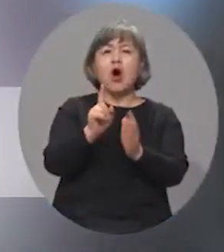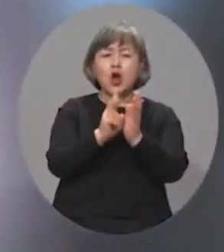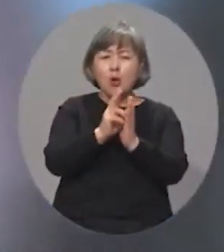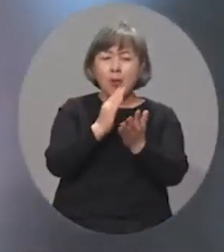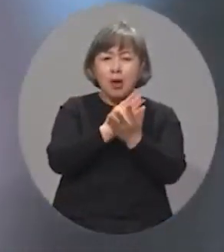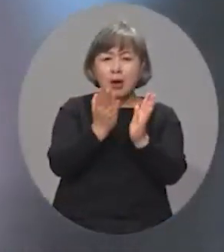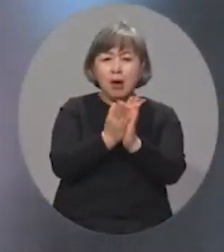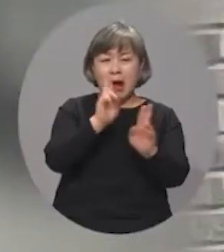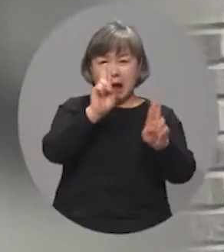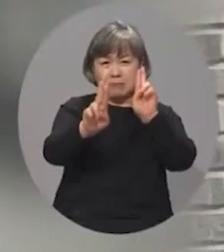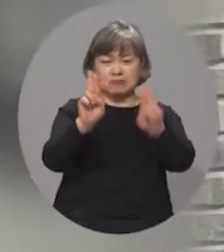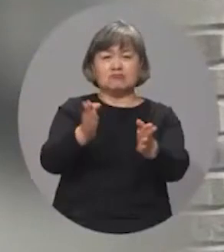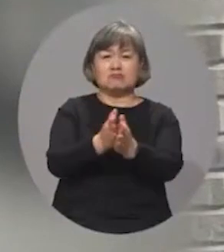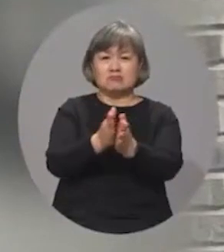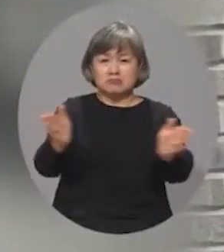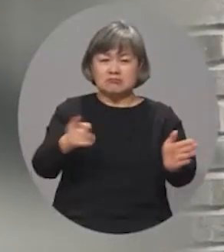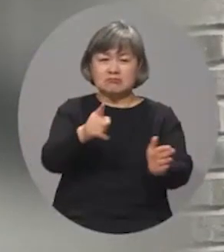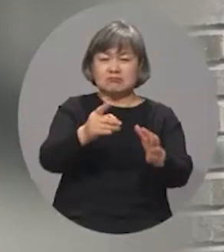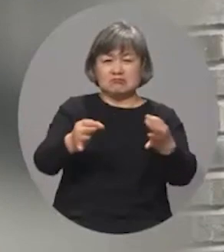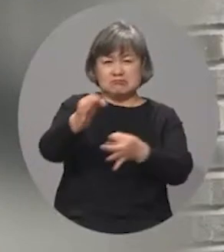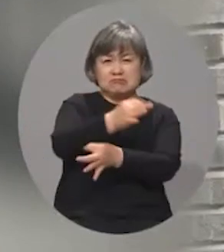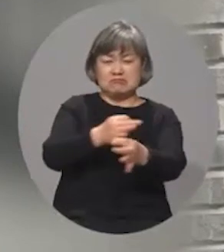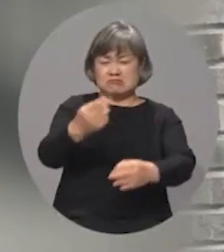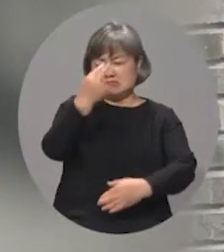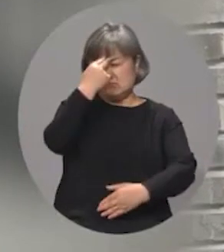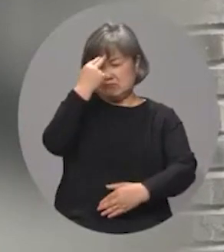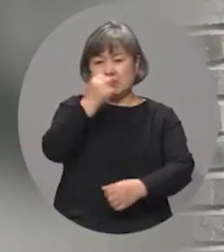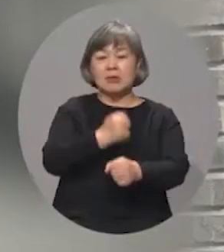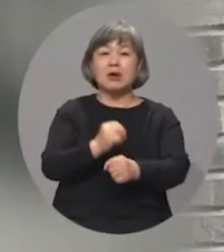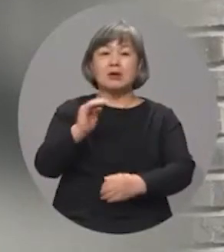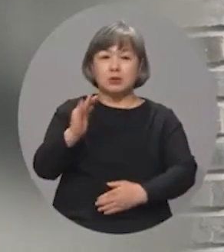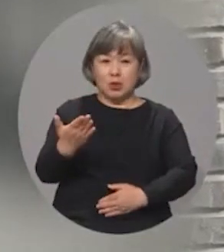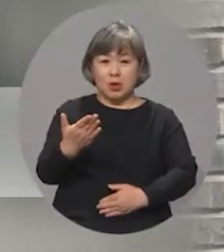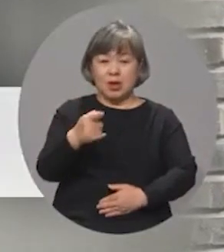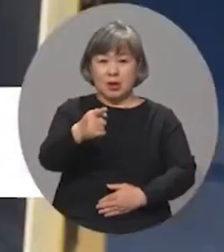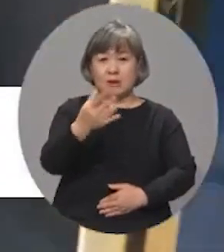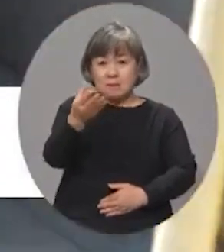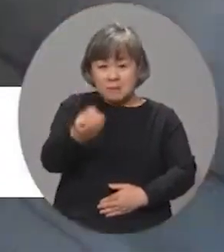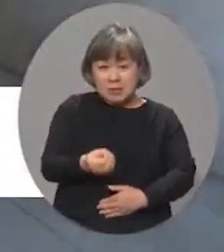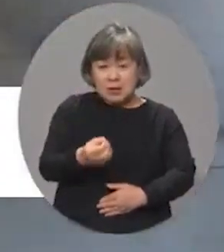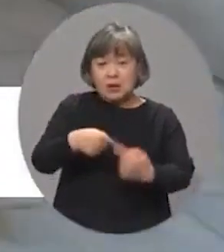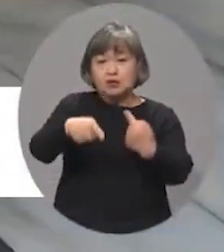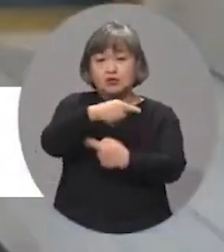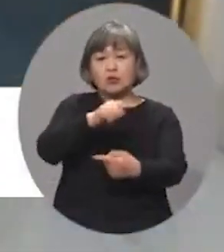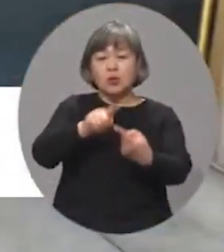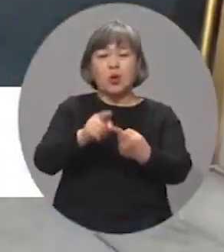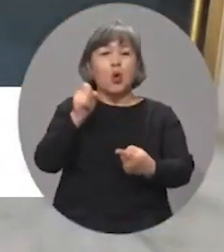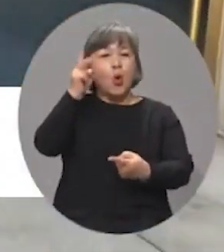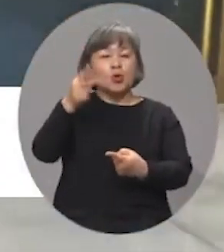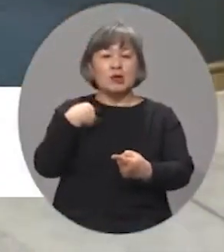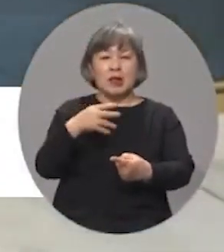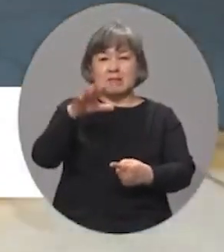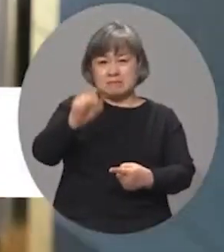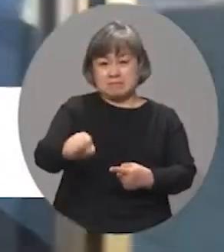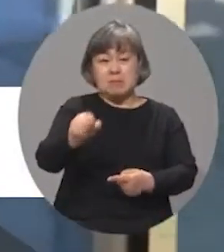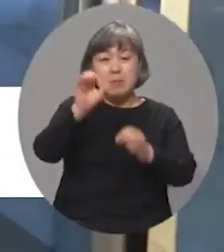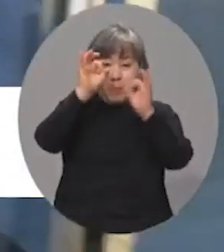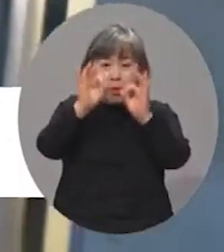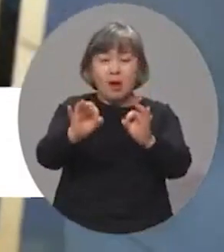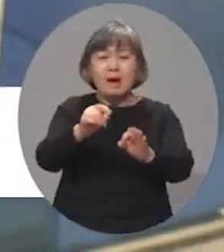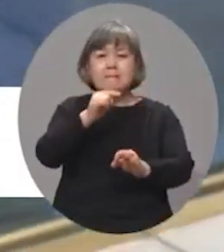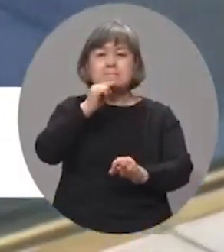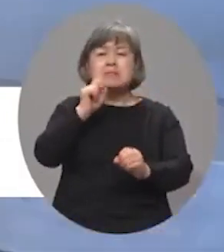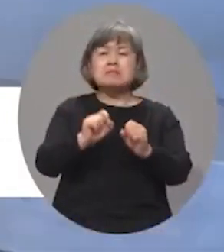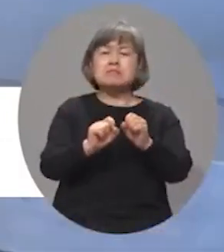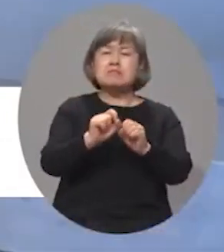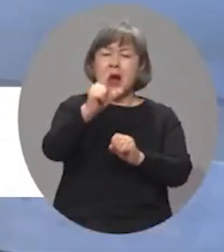절차가 진행되는 등 극심한 경영난에 허덕이고 있습니다. 채권자가 운영업체로부터 호텔을 인수하고 봤더니